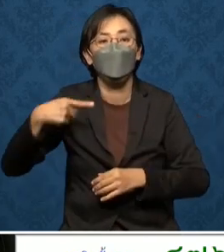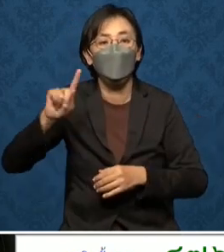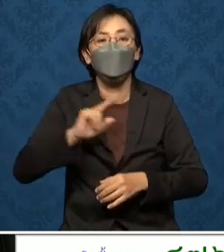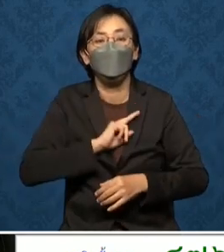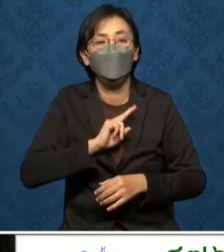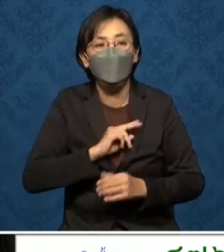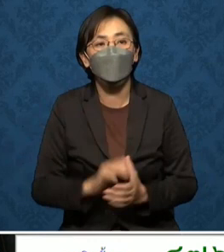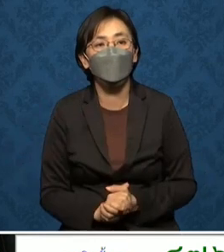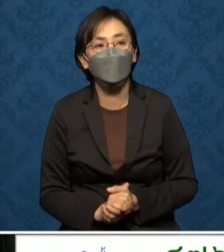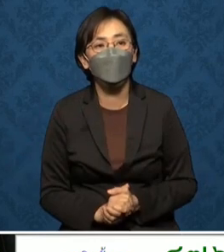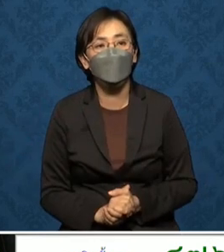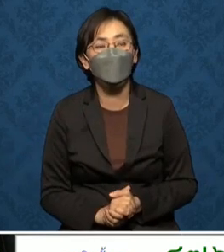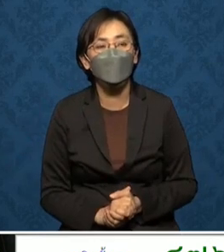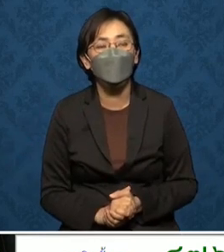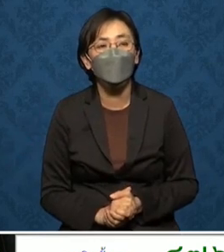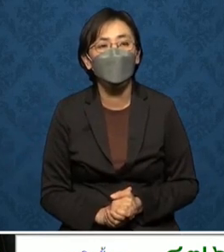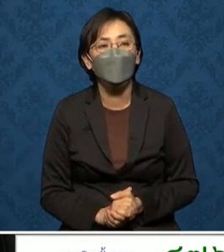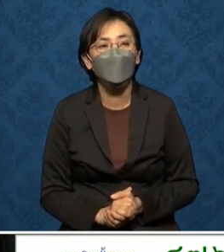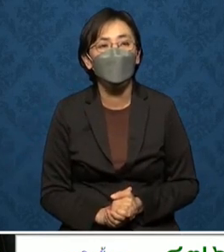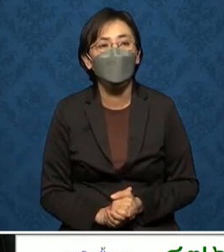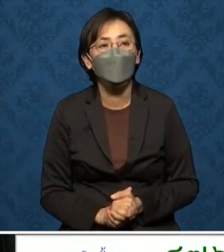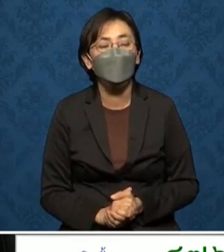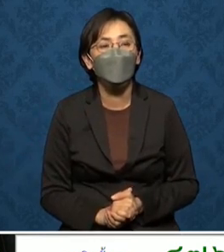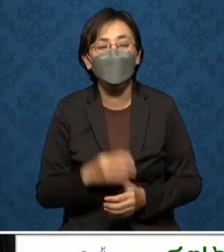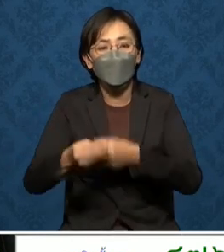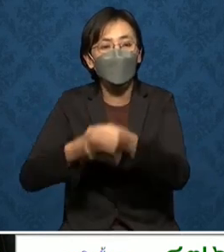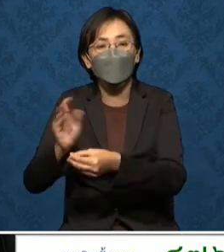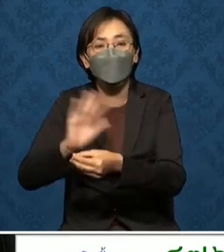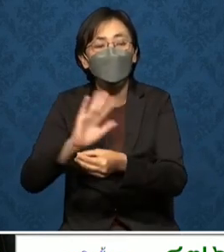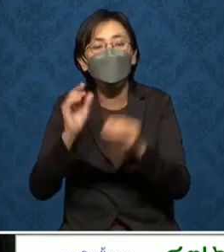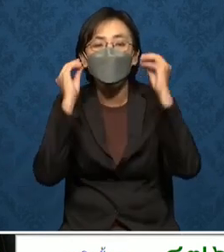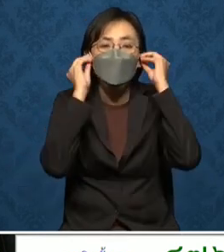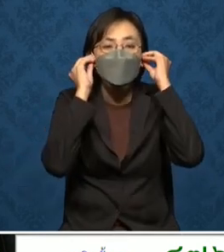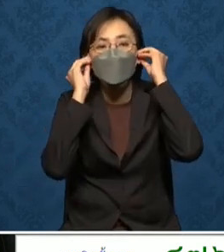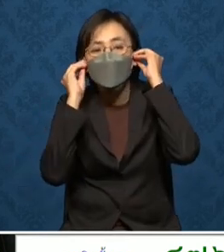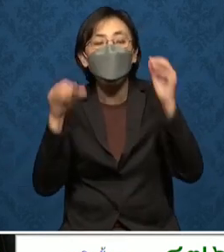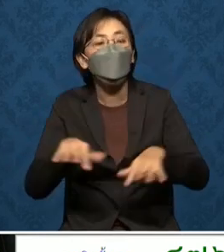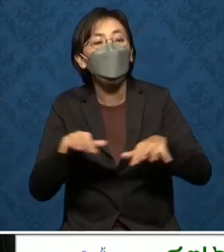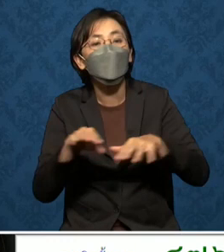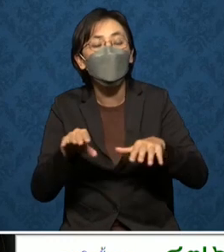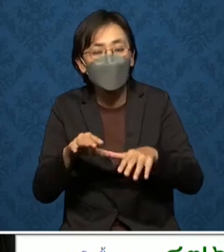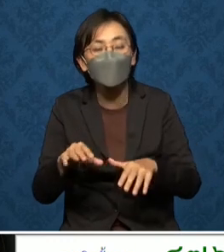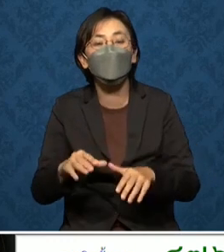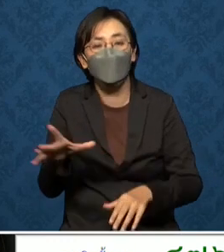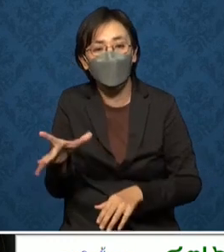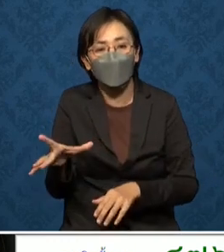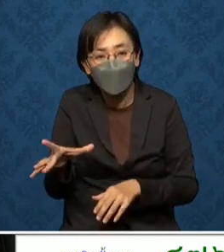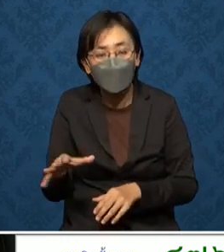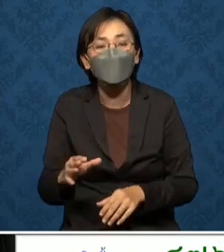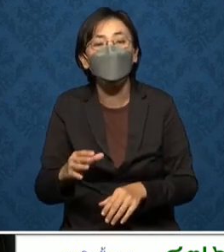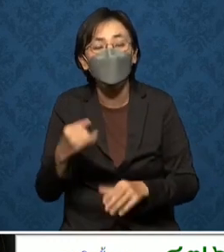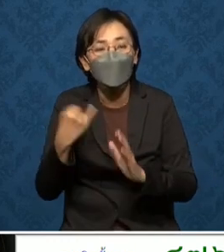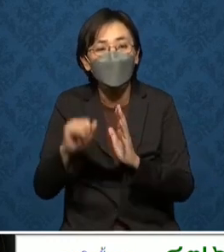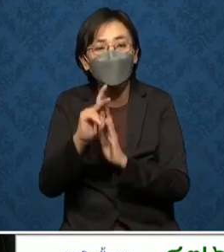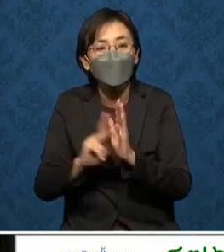เองกคือ เญรเอาไปฟังไปลงแล้็ขายเหรือว่าไปขายเอาเงินไปปมเป็ CD เทื่อนนะครับก็